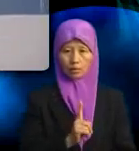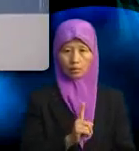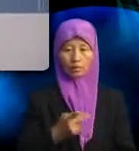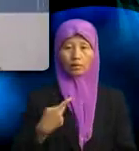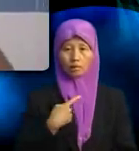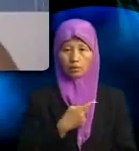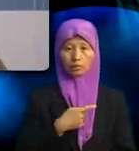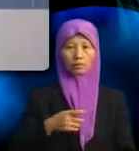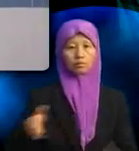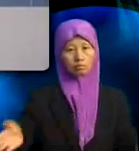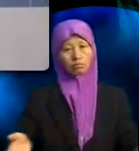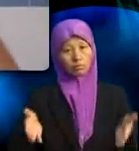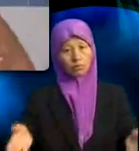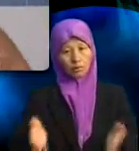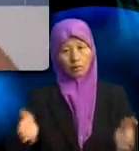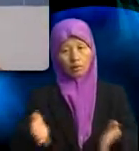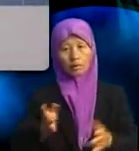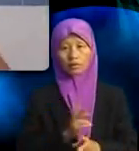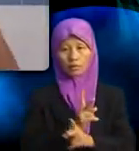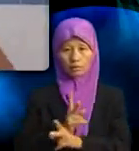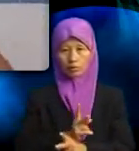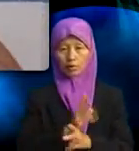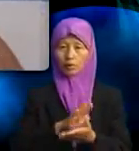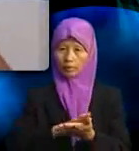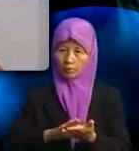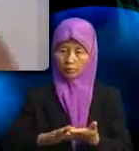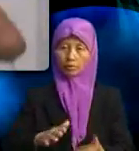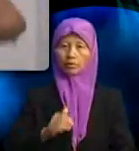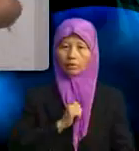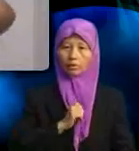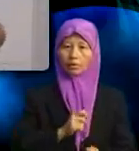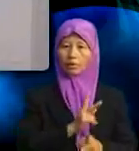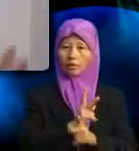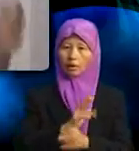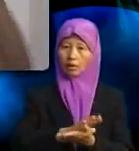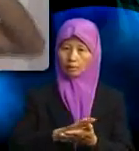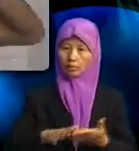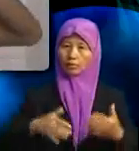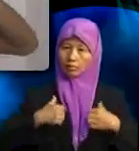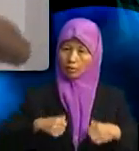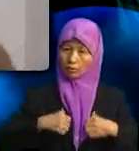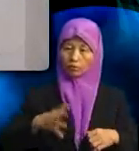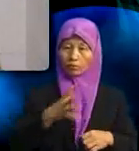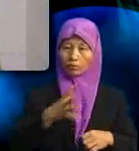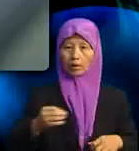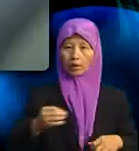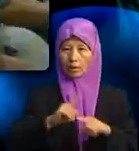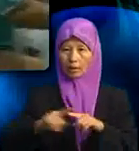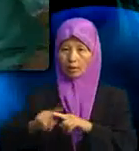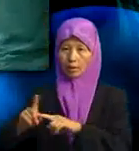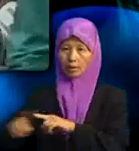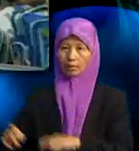Sebagai umat Islam, kita digalakkan menjaga kebersihan diri, pakaian